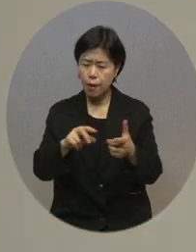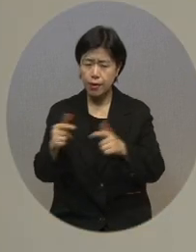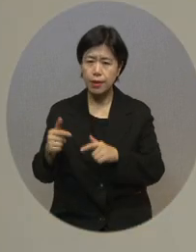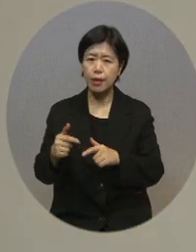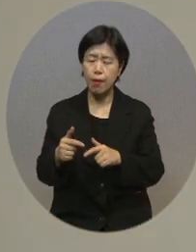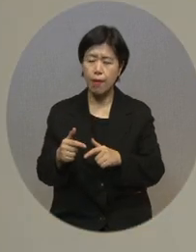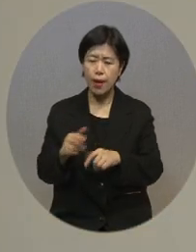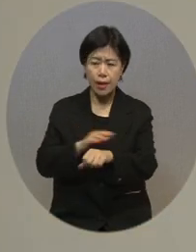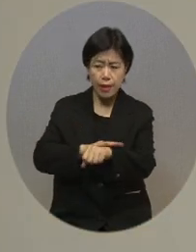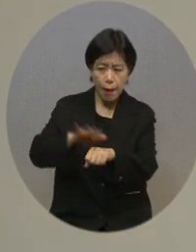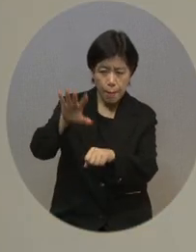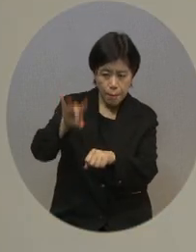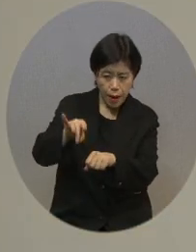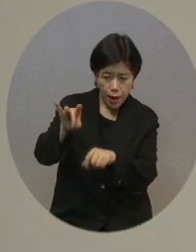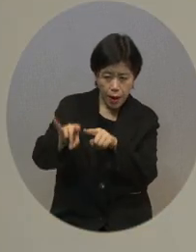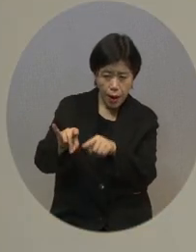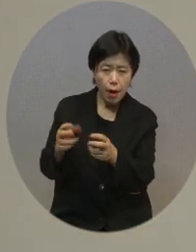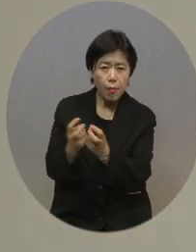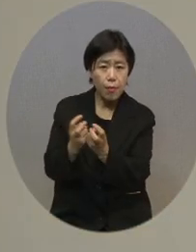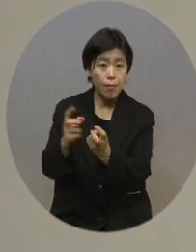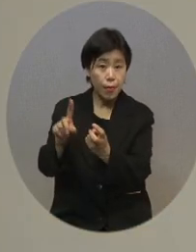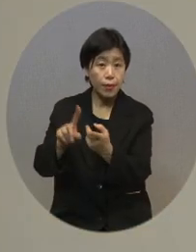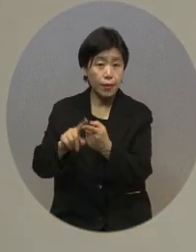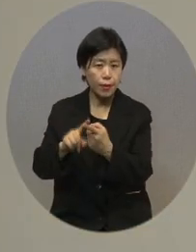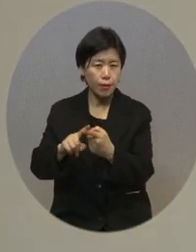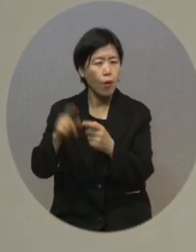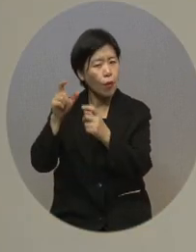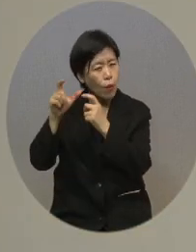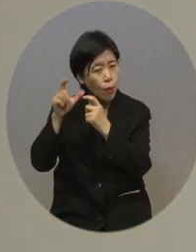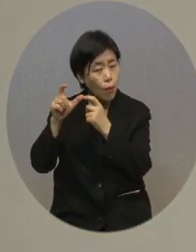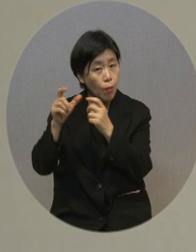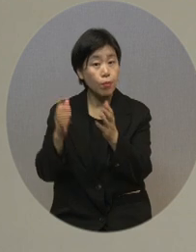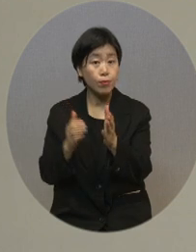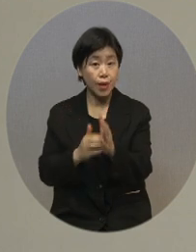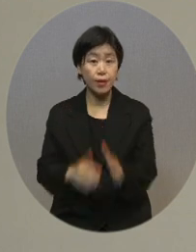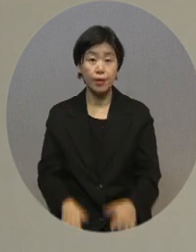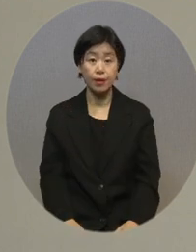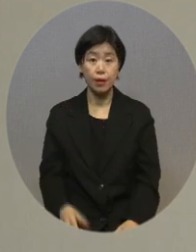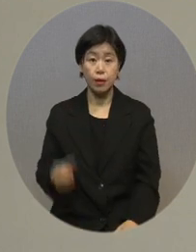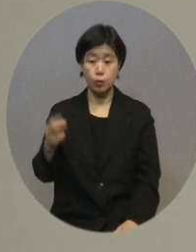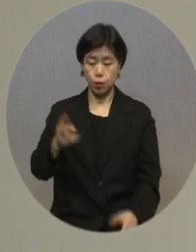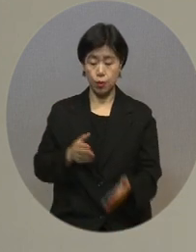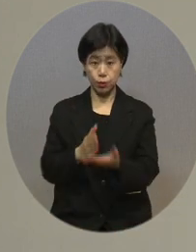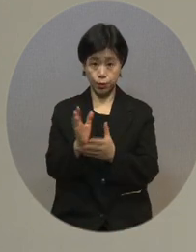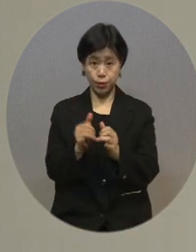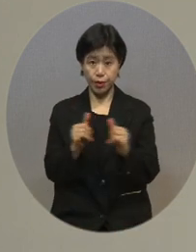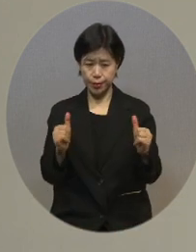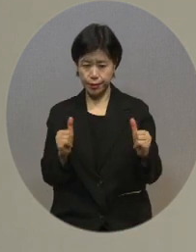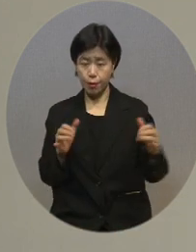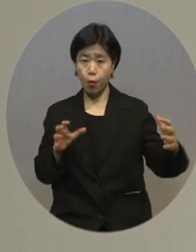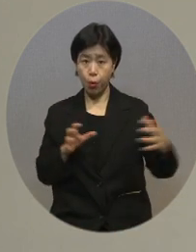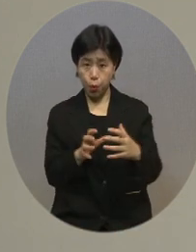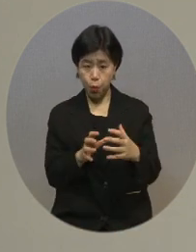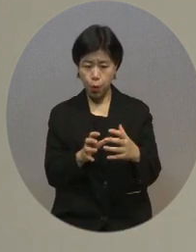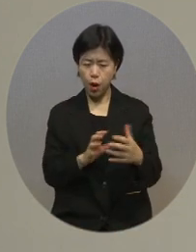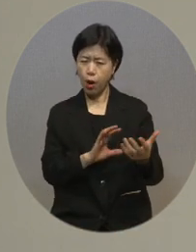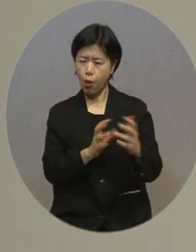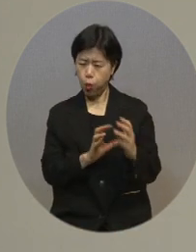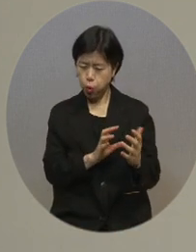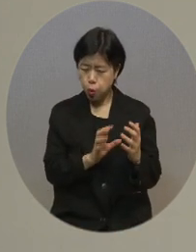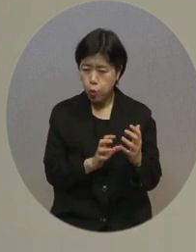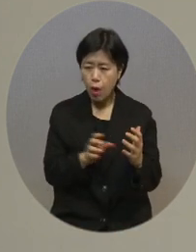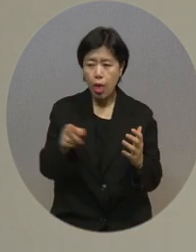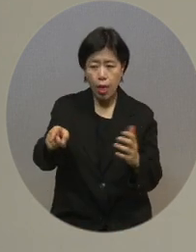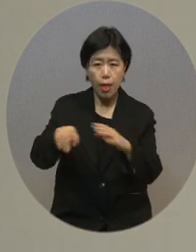가지고 여러 가지 방법들을 고민을 했고요. 또 전문가들하고 토론을 거쳐서 그 방법을